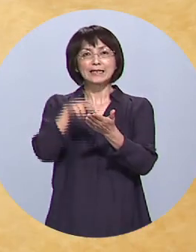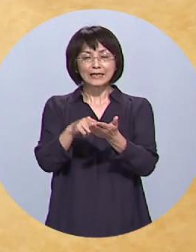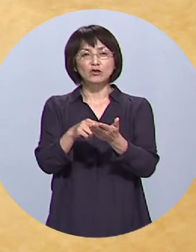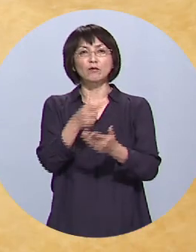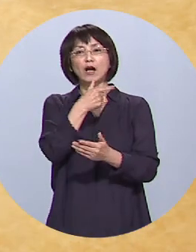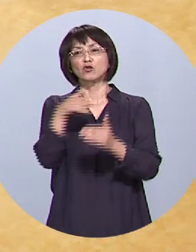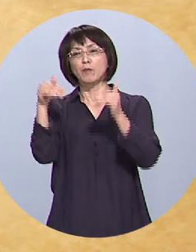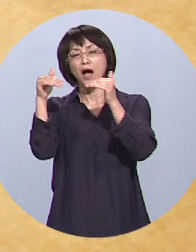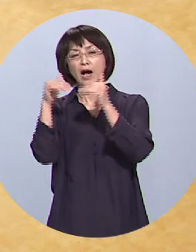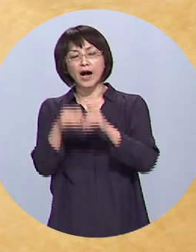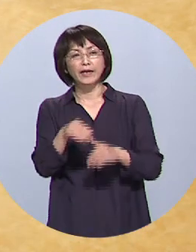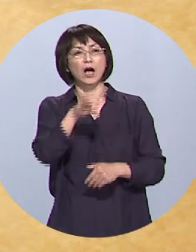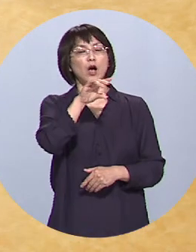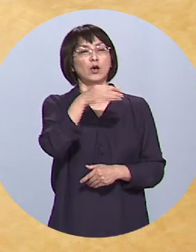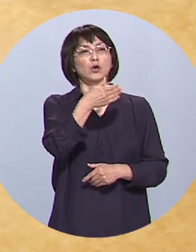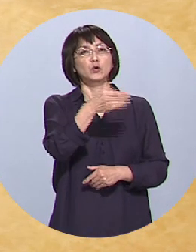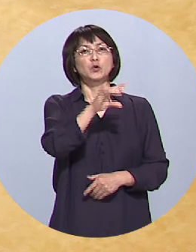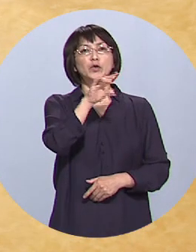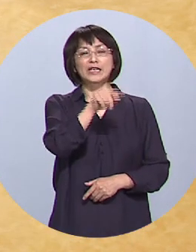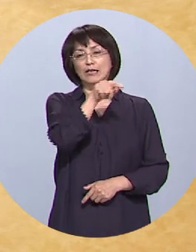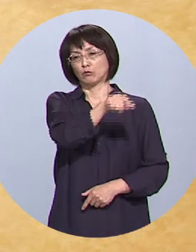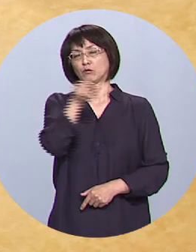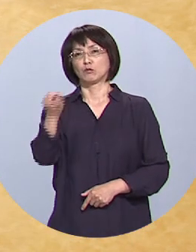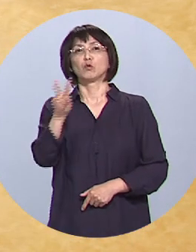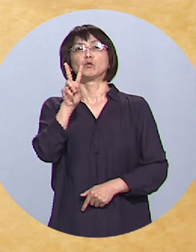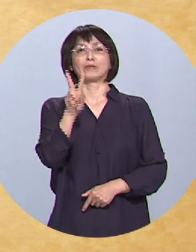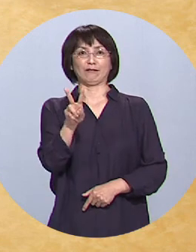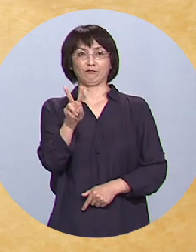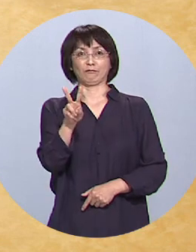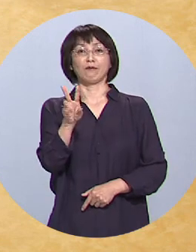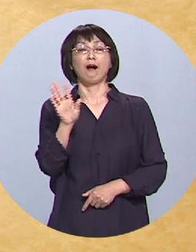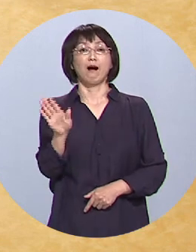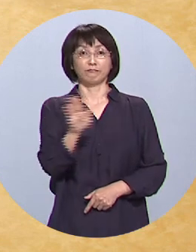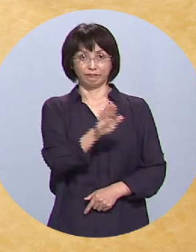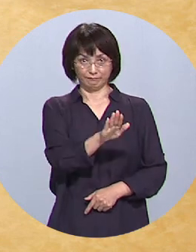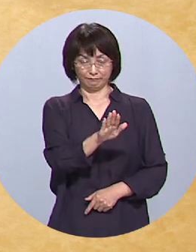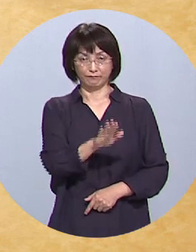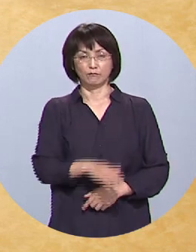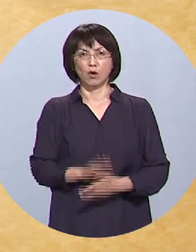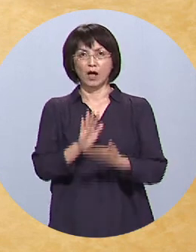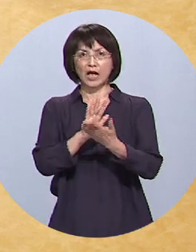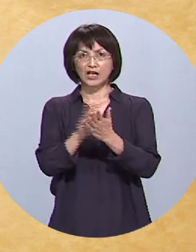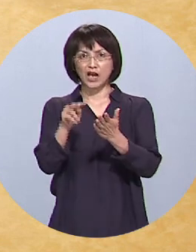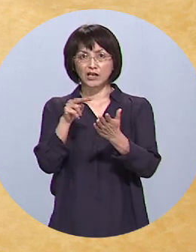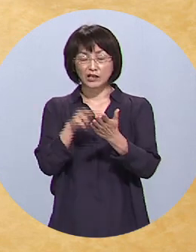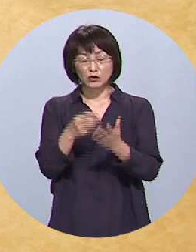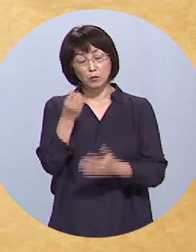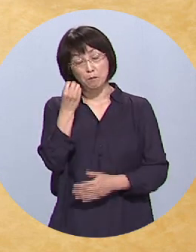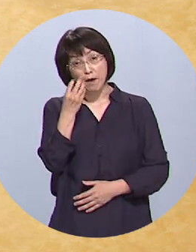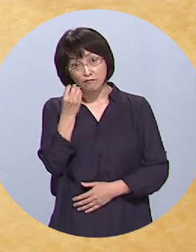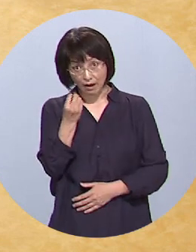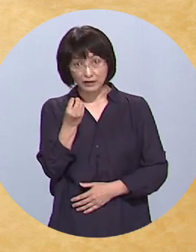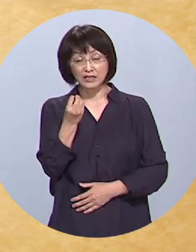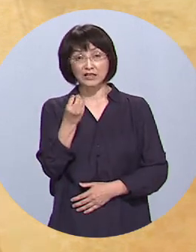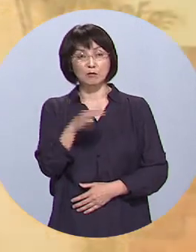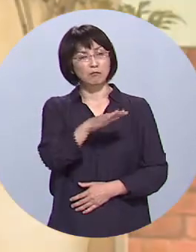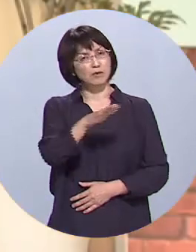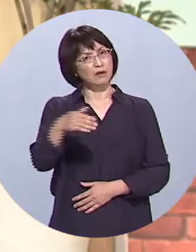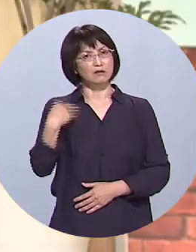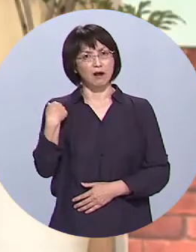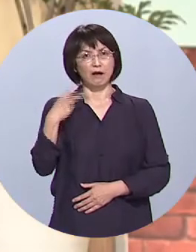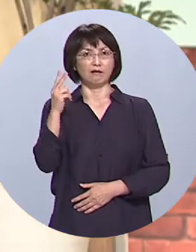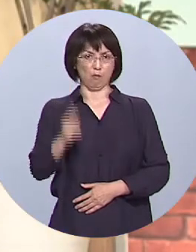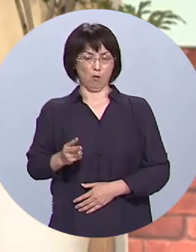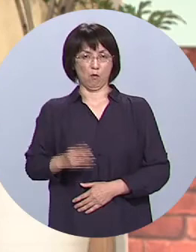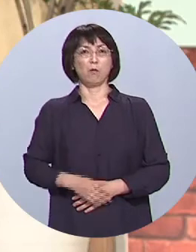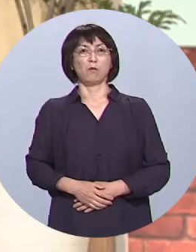市と久喜市の2カ所にあるんですね。 県立の図書館って行ったことないな。 確かに、 もしかするとね馴染みがないかもしれないんですけれ